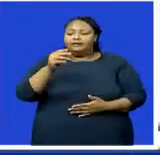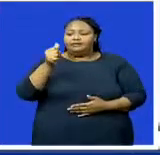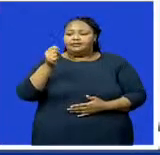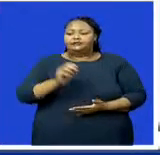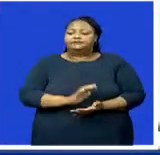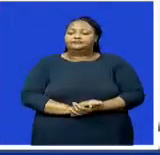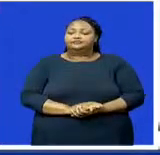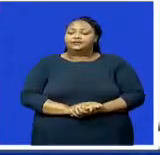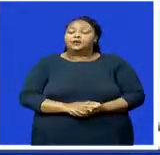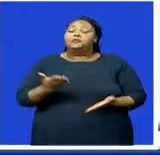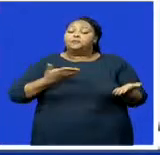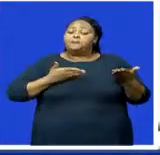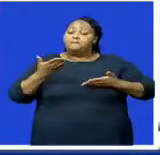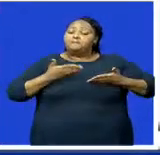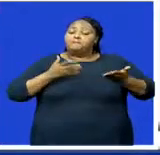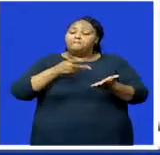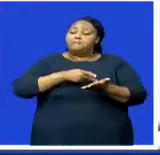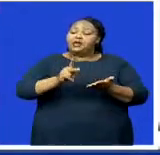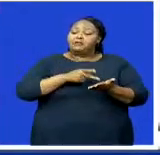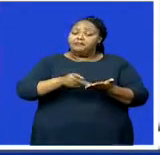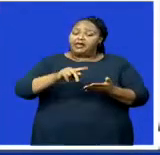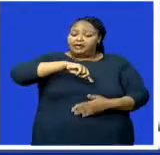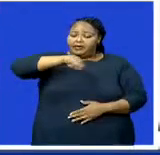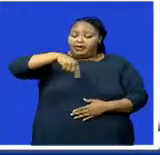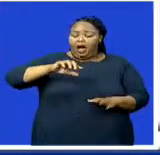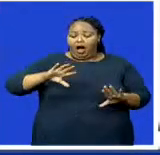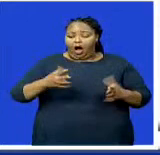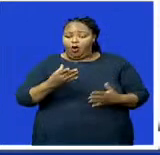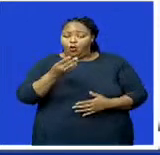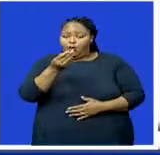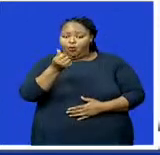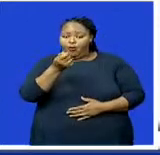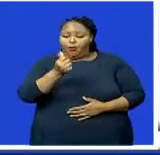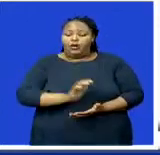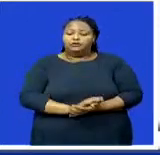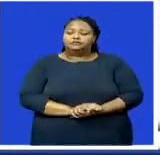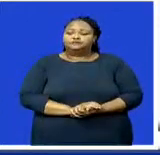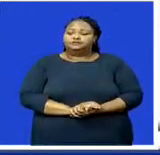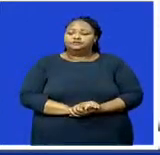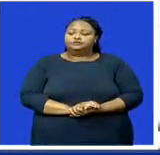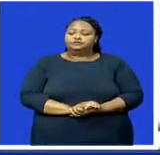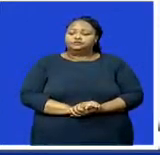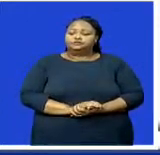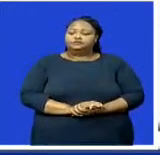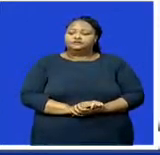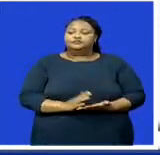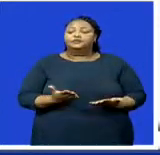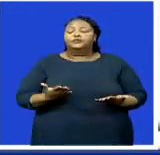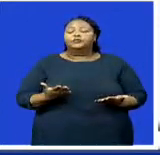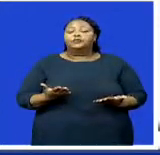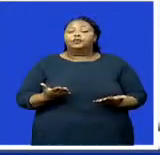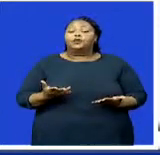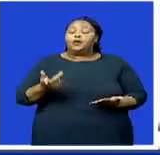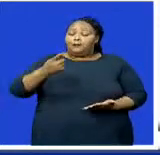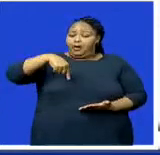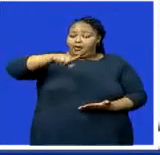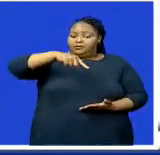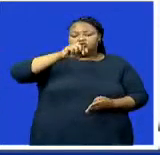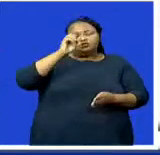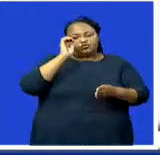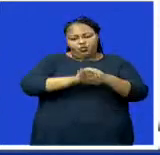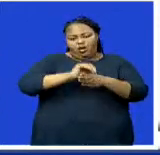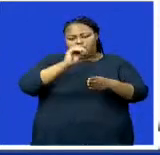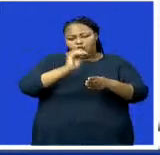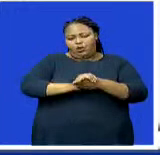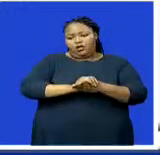bayibuyisa njani imali? Bayabuyisa Msibi cishe ngalendlela le savumelana nabo labaningi